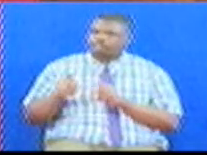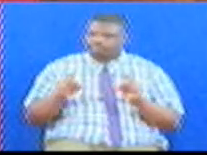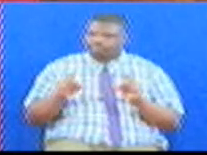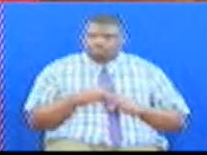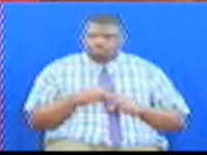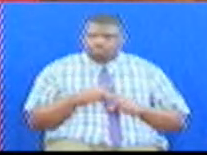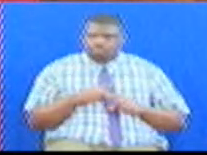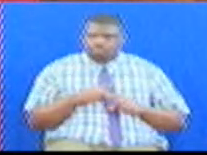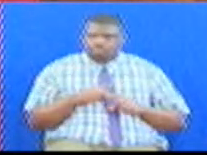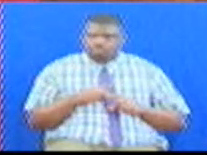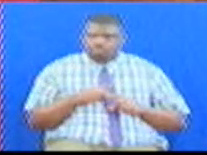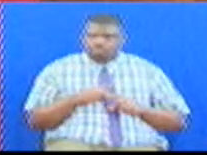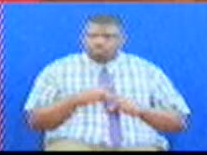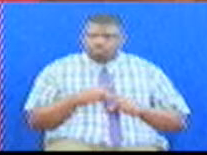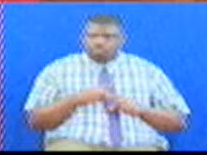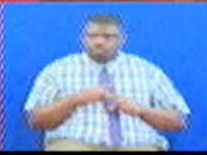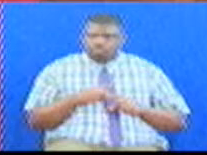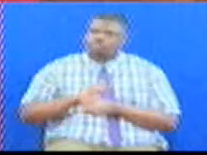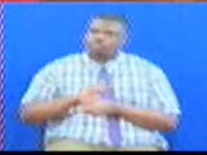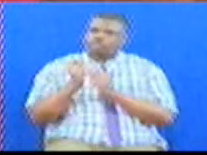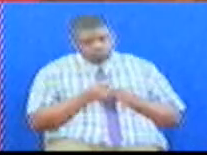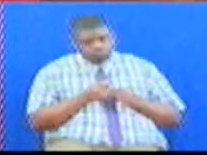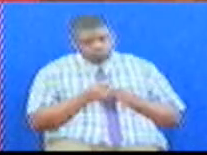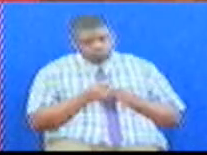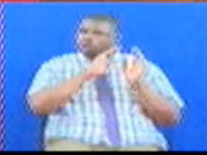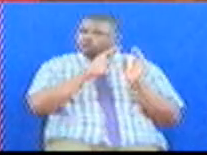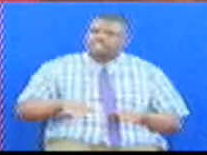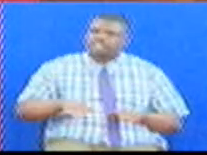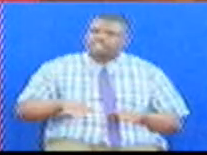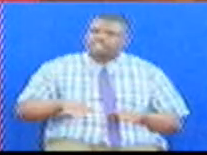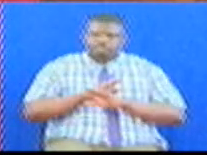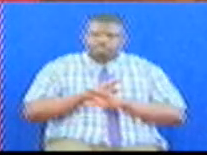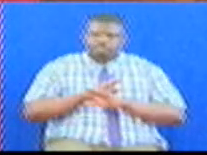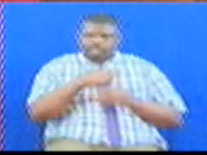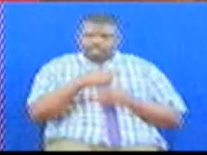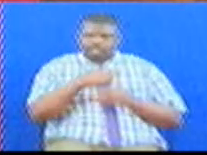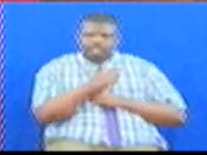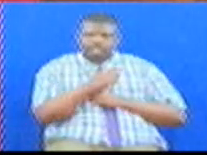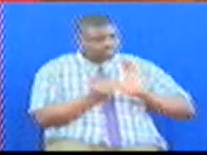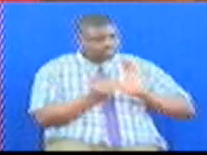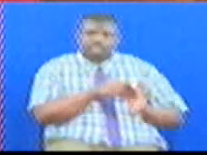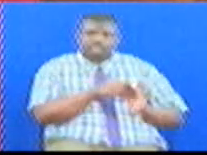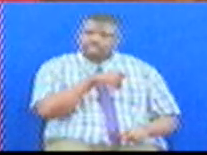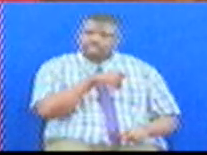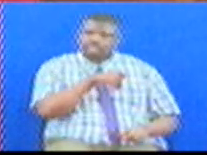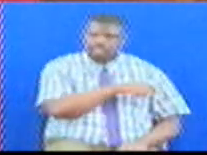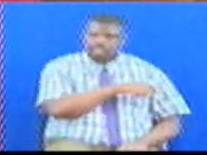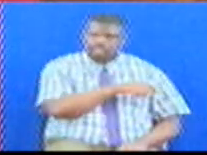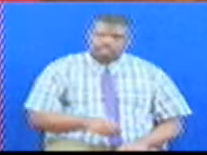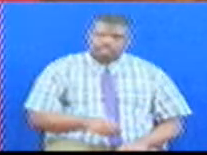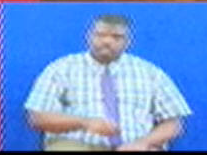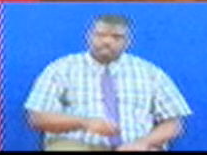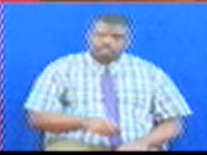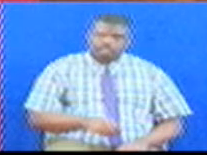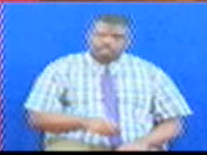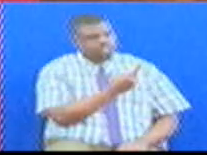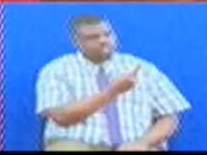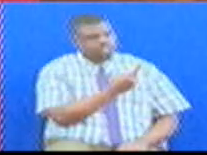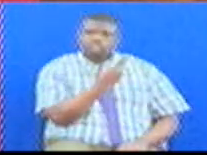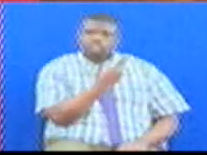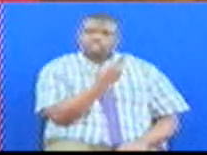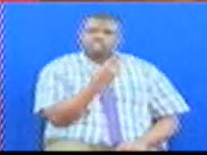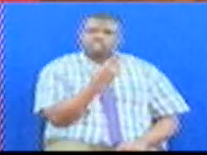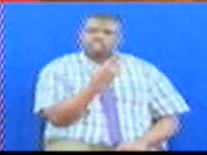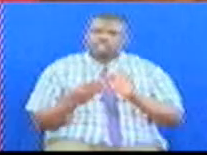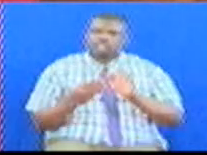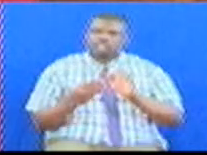kitafanywa marekebisho ili habari ya kutaifisha mifugo hiyo na sheria ya Wildlife Conservation Act ya mwaka 2009. Asante